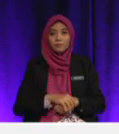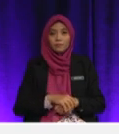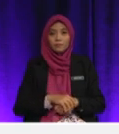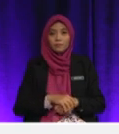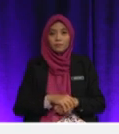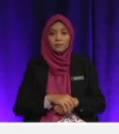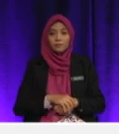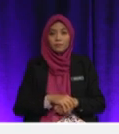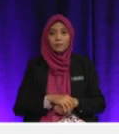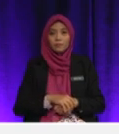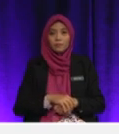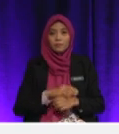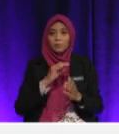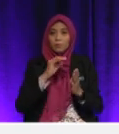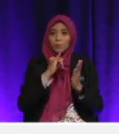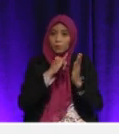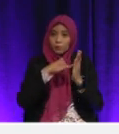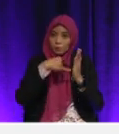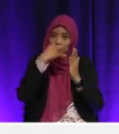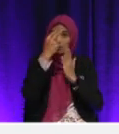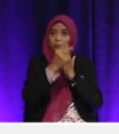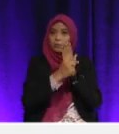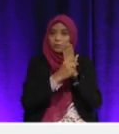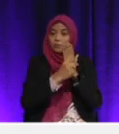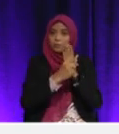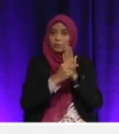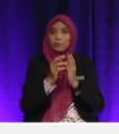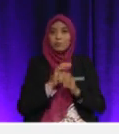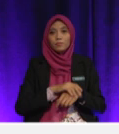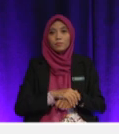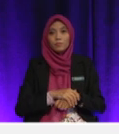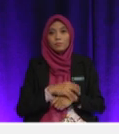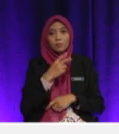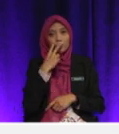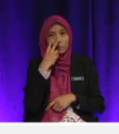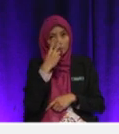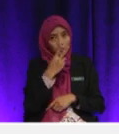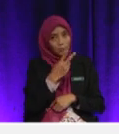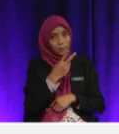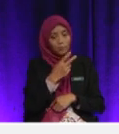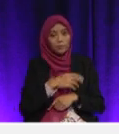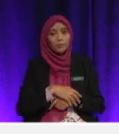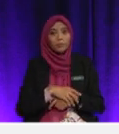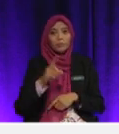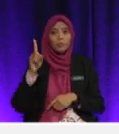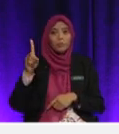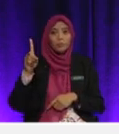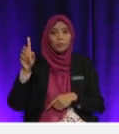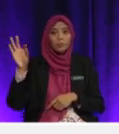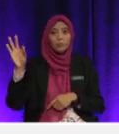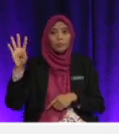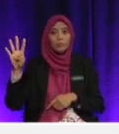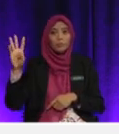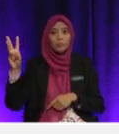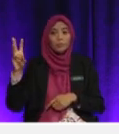Ki juga pada bulan Juli 1946 Ya kali Yuyu Perhatikan Kalau anak mau diperhatikan ya 1946 ini